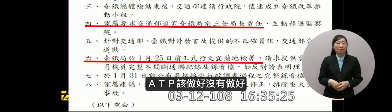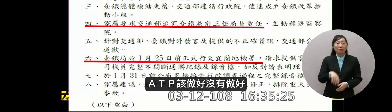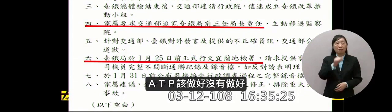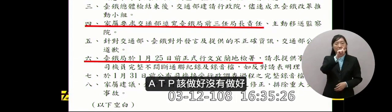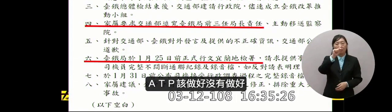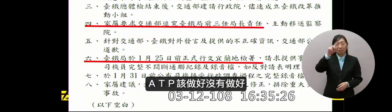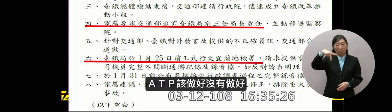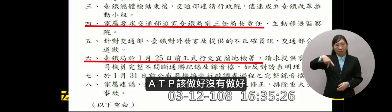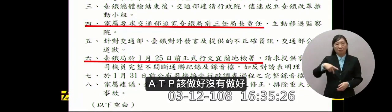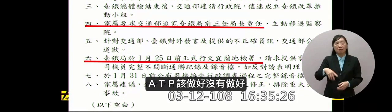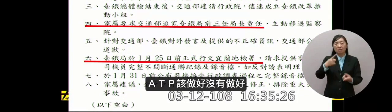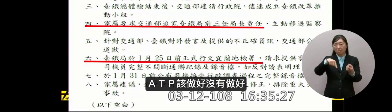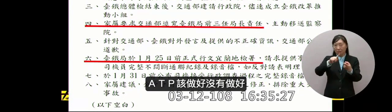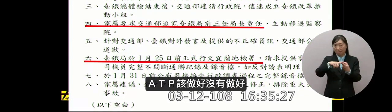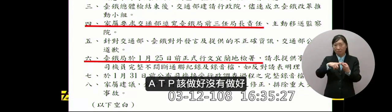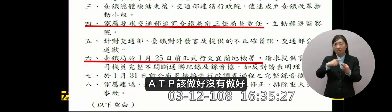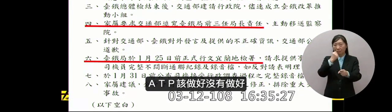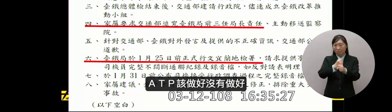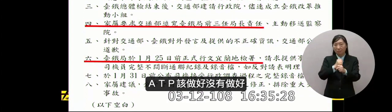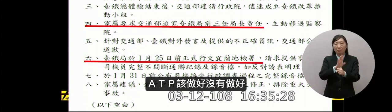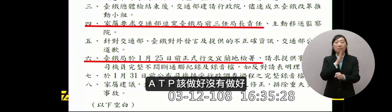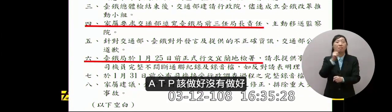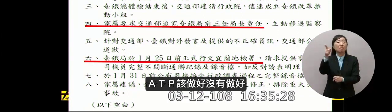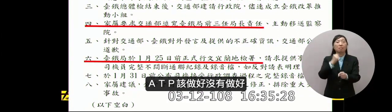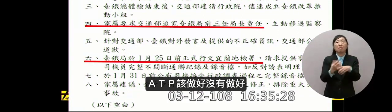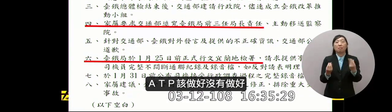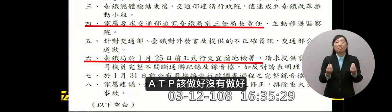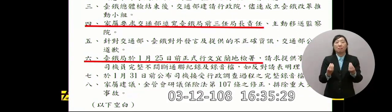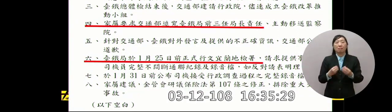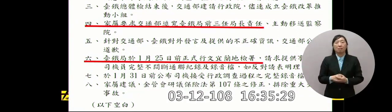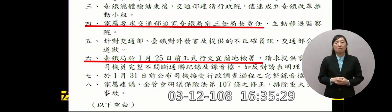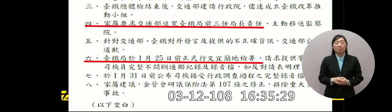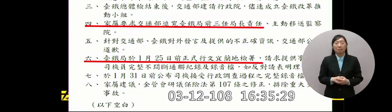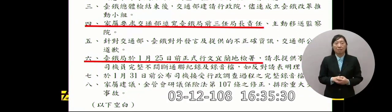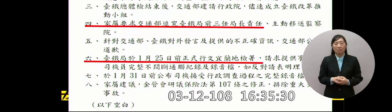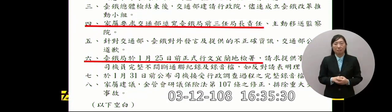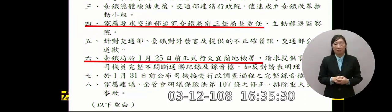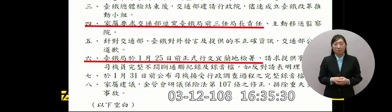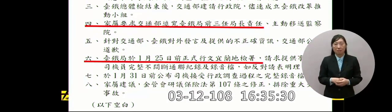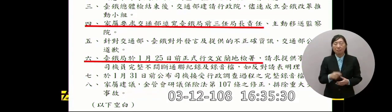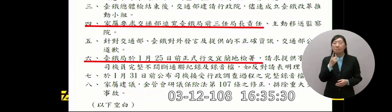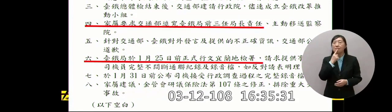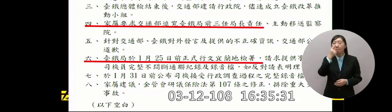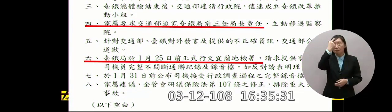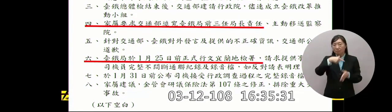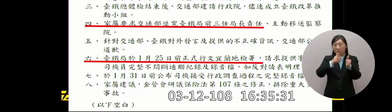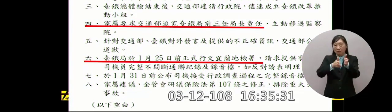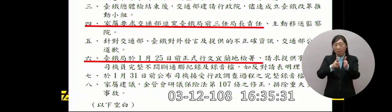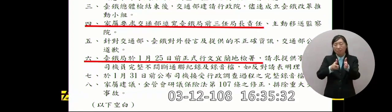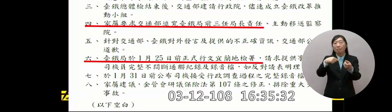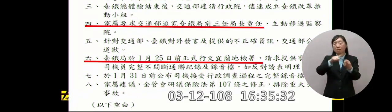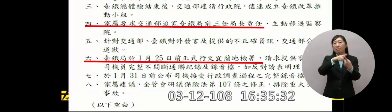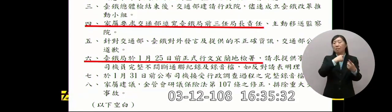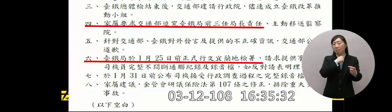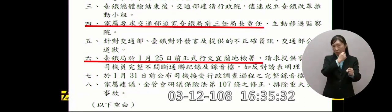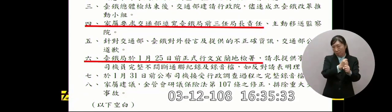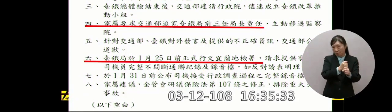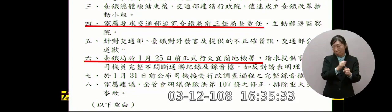ATP 该做好没有做好，普悠玛该做好没有做